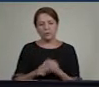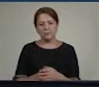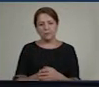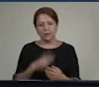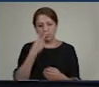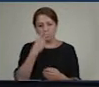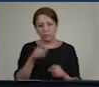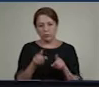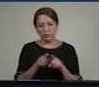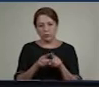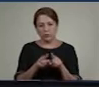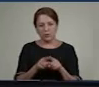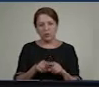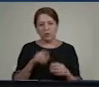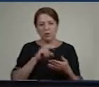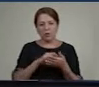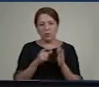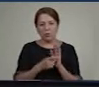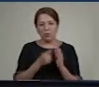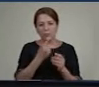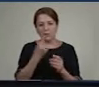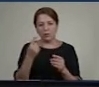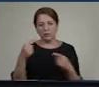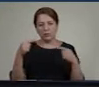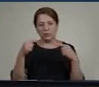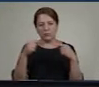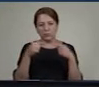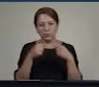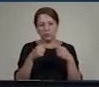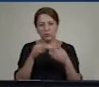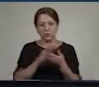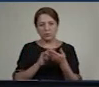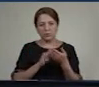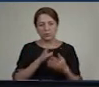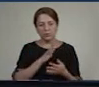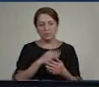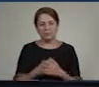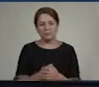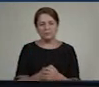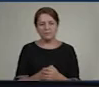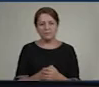Ko'rib turganingizdek, xona birliklari mos ravishda tema-tek tushirildi.